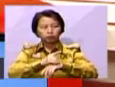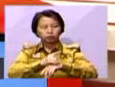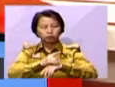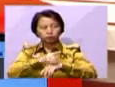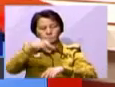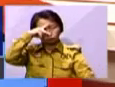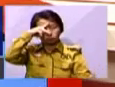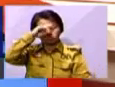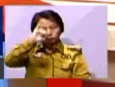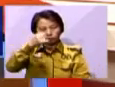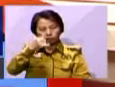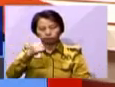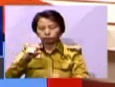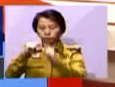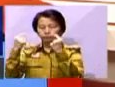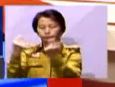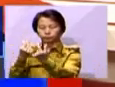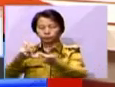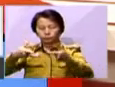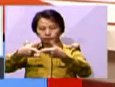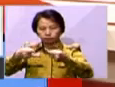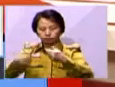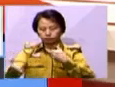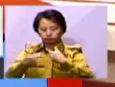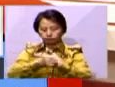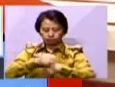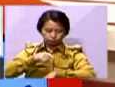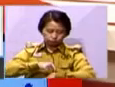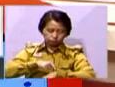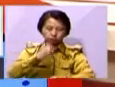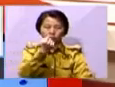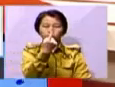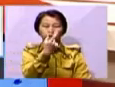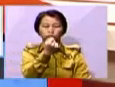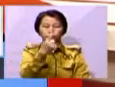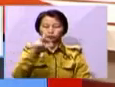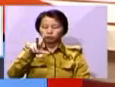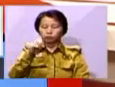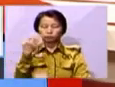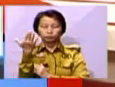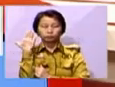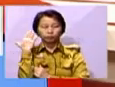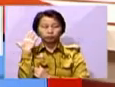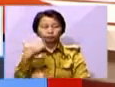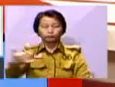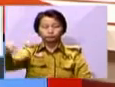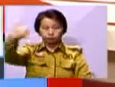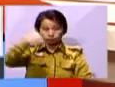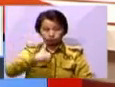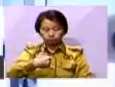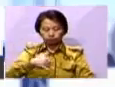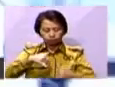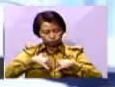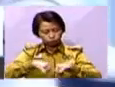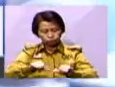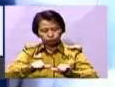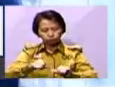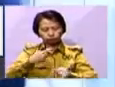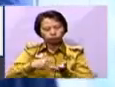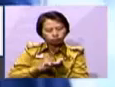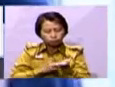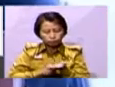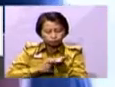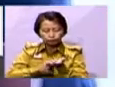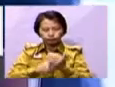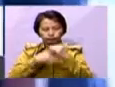Putra Putrajaya. Delegasi Jepun itu tiba pada pukul 11.30 pagi. Ya, kunjungan bertujuan meneruskan momentum